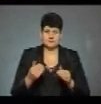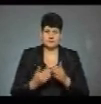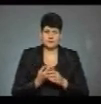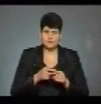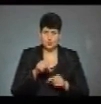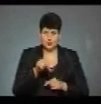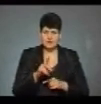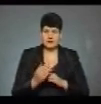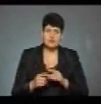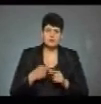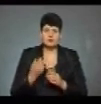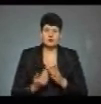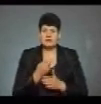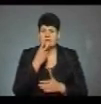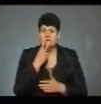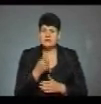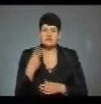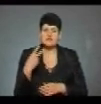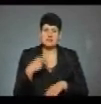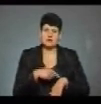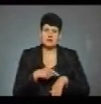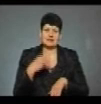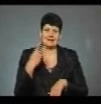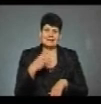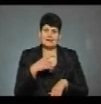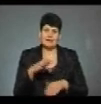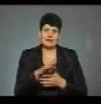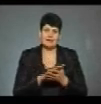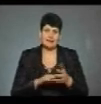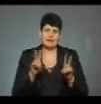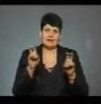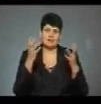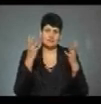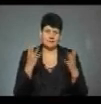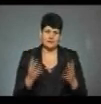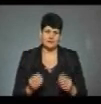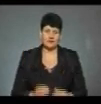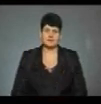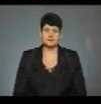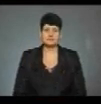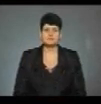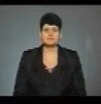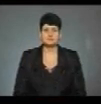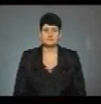годину. Наступний випуск новин дивіться вже о 20:30. Далі в ефірі «Тема дня». Не перемикайте.